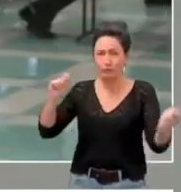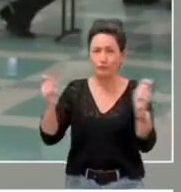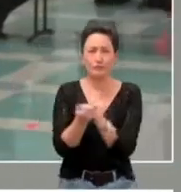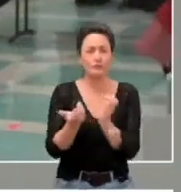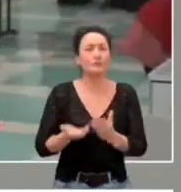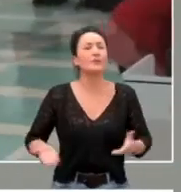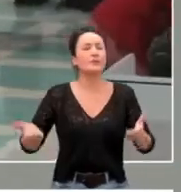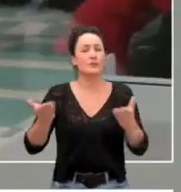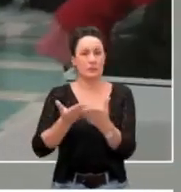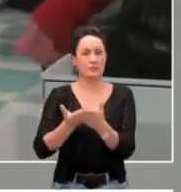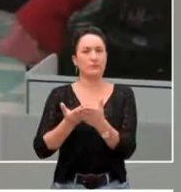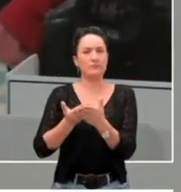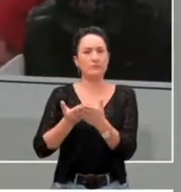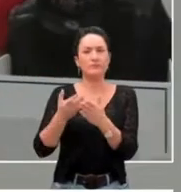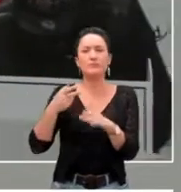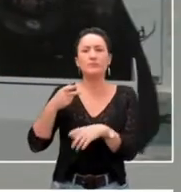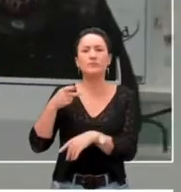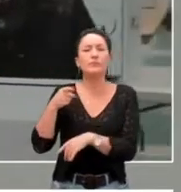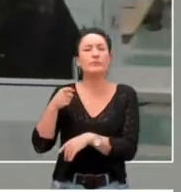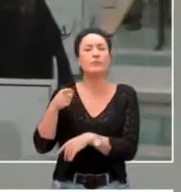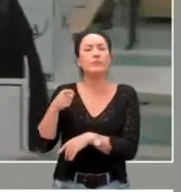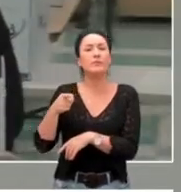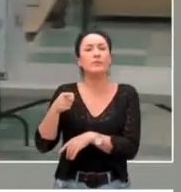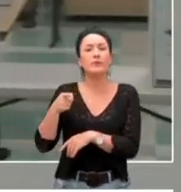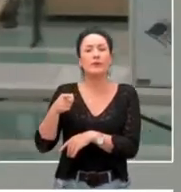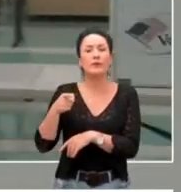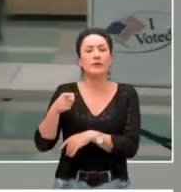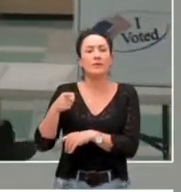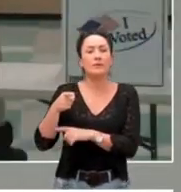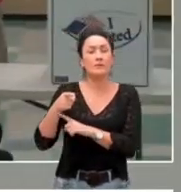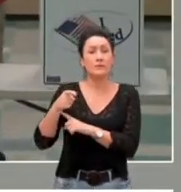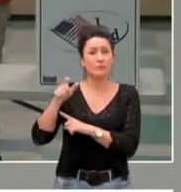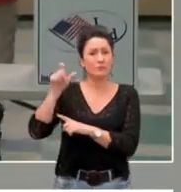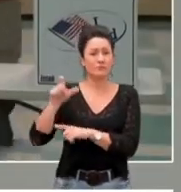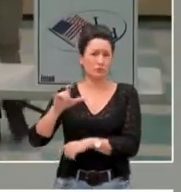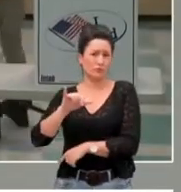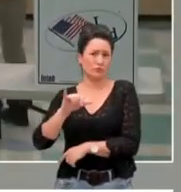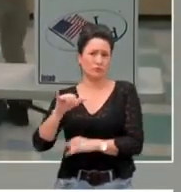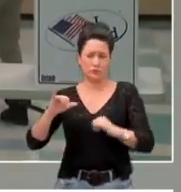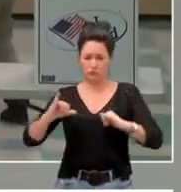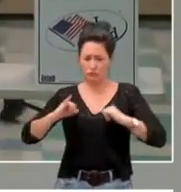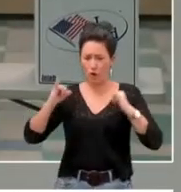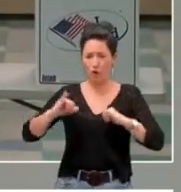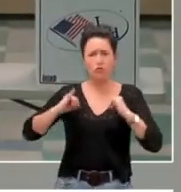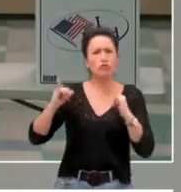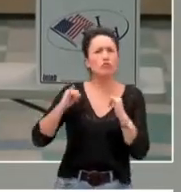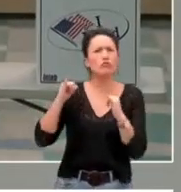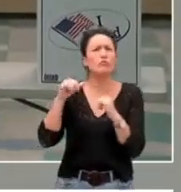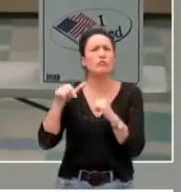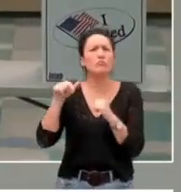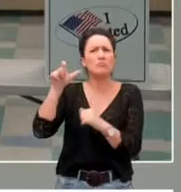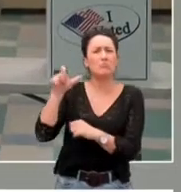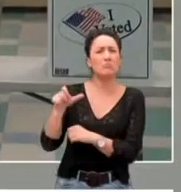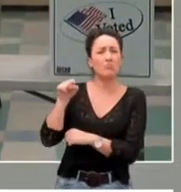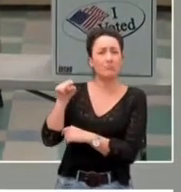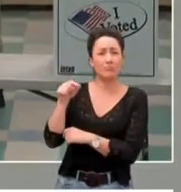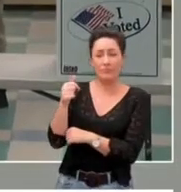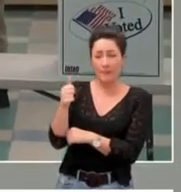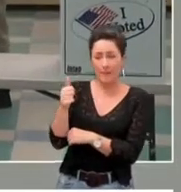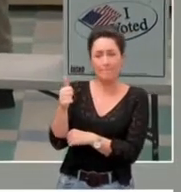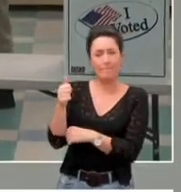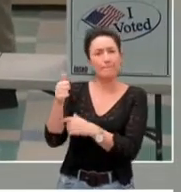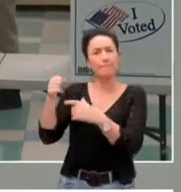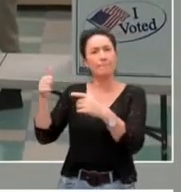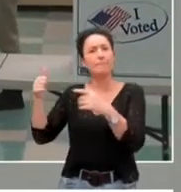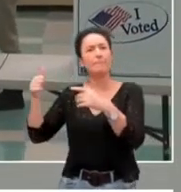des jeunes. C'est la plus jeune candidate du Quattro. Elle n'a que 57 ans et donc elle, là aussi, c'était un